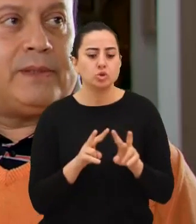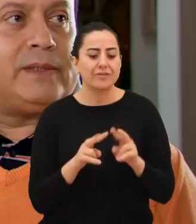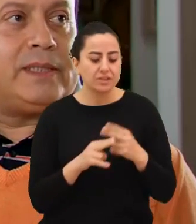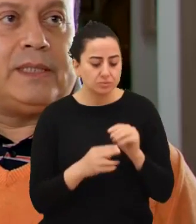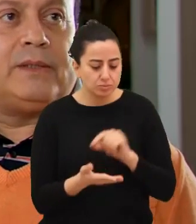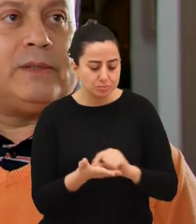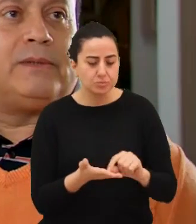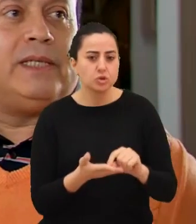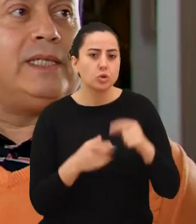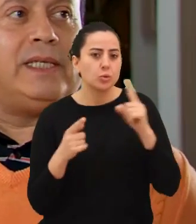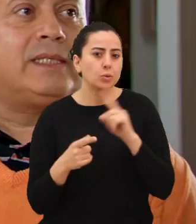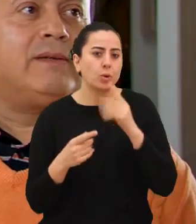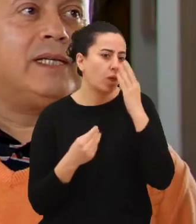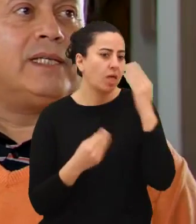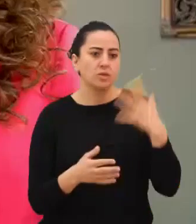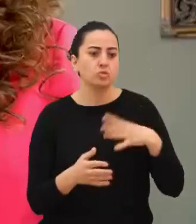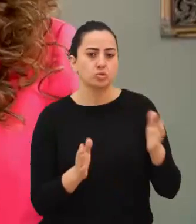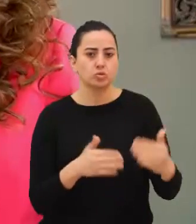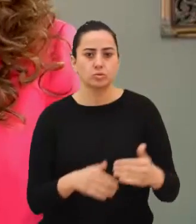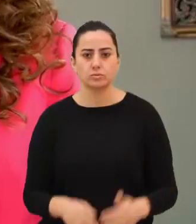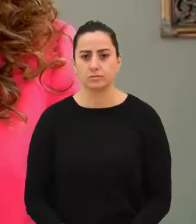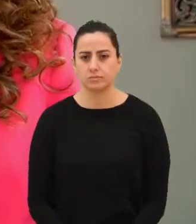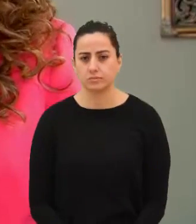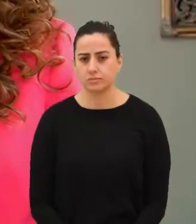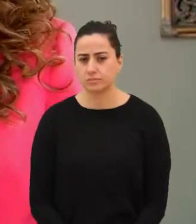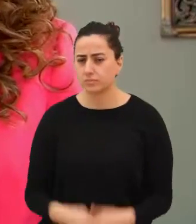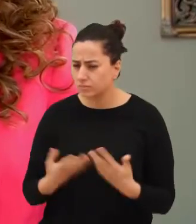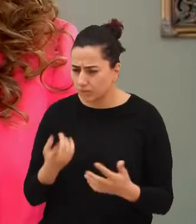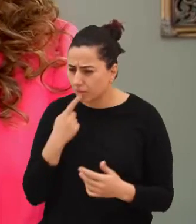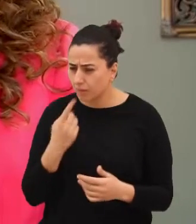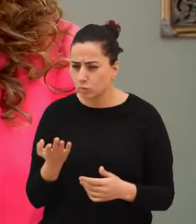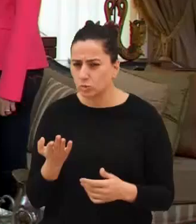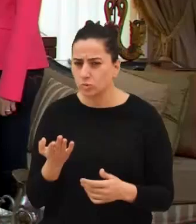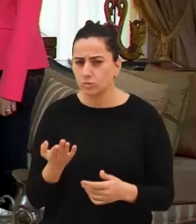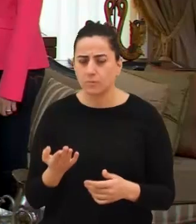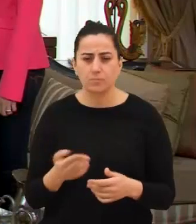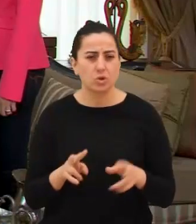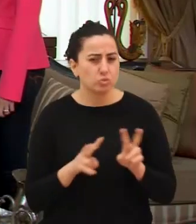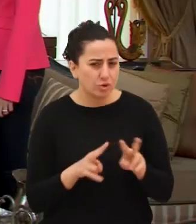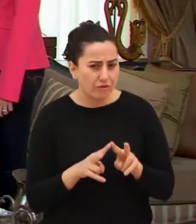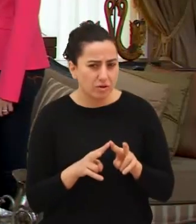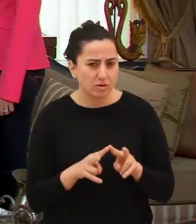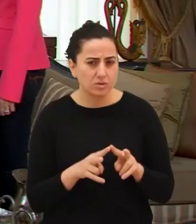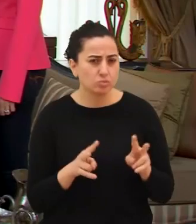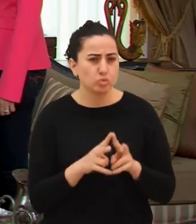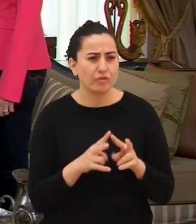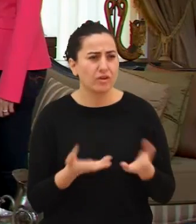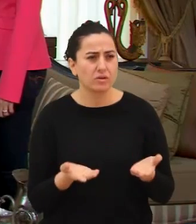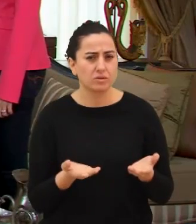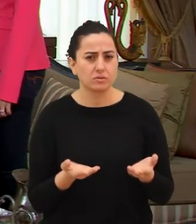bir çocuk için doğum günü hediyesi vardı. Ay, ne diyorsun sen Şükrü? Mustafa mı? Mustafa nedir